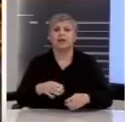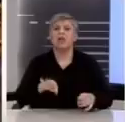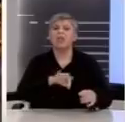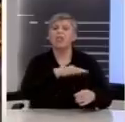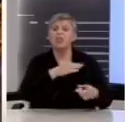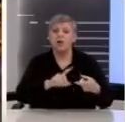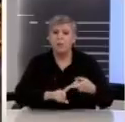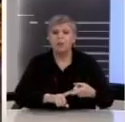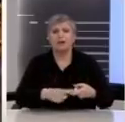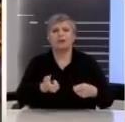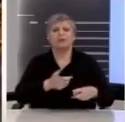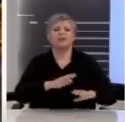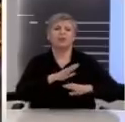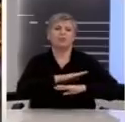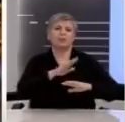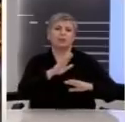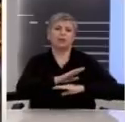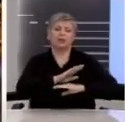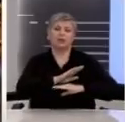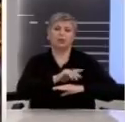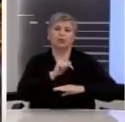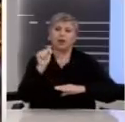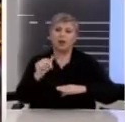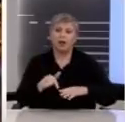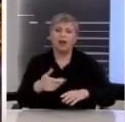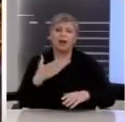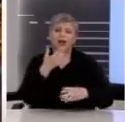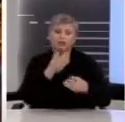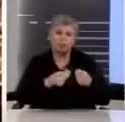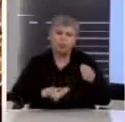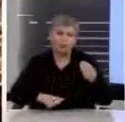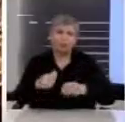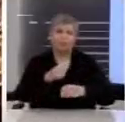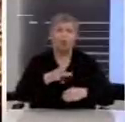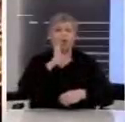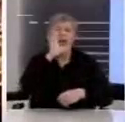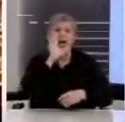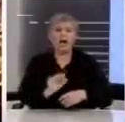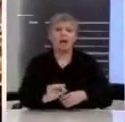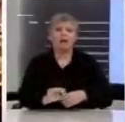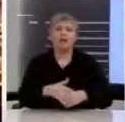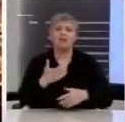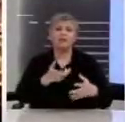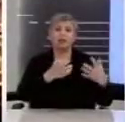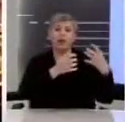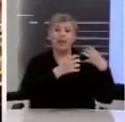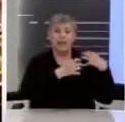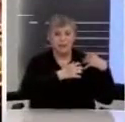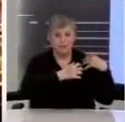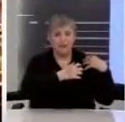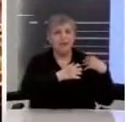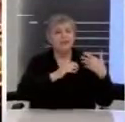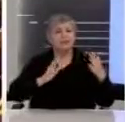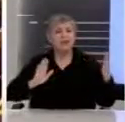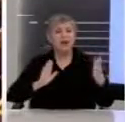τις ένοπλες δυνάμεις του τόπου, κύριε Μητσοτάκη. Και αυτό το βάρος και αυτή η ευθύνη απέναντι στη χώρα και